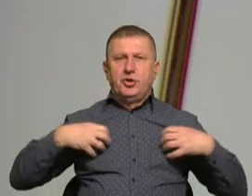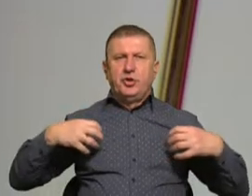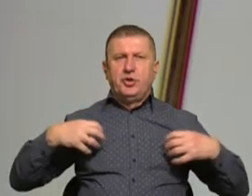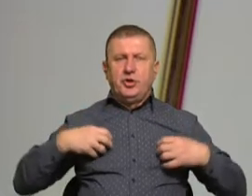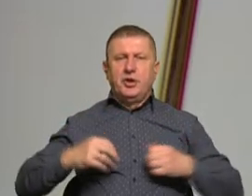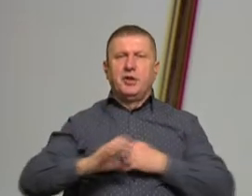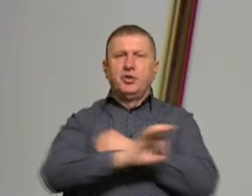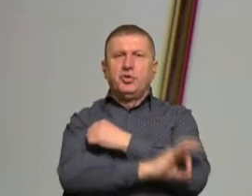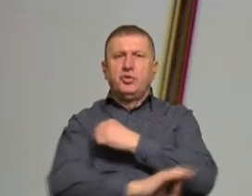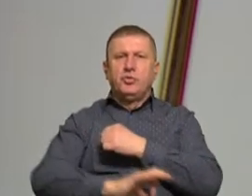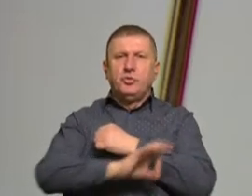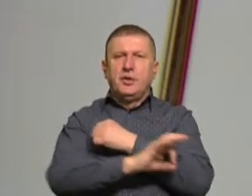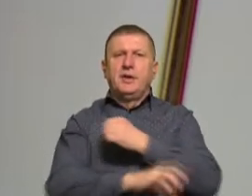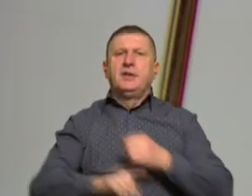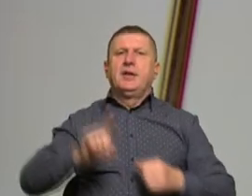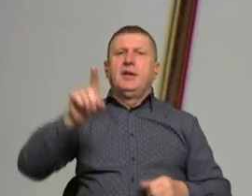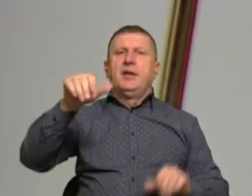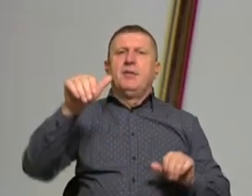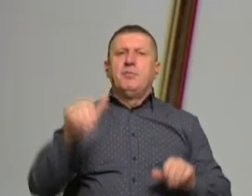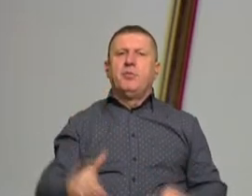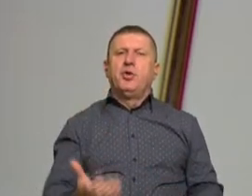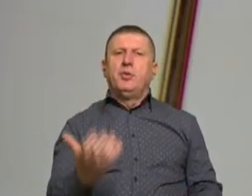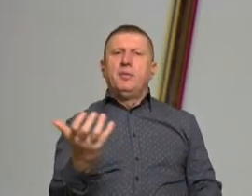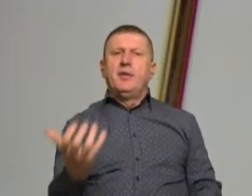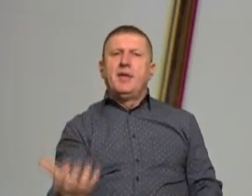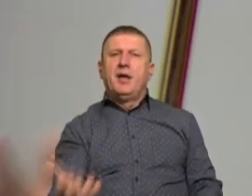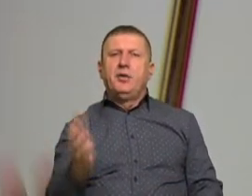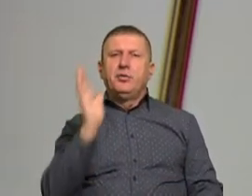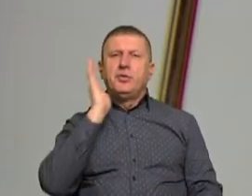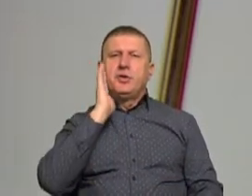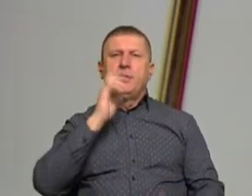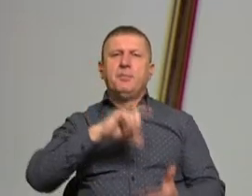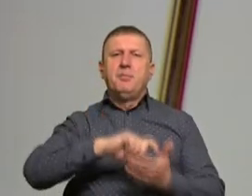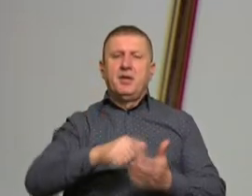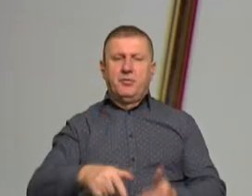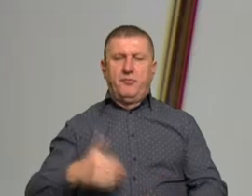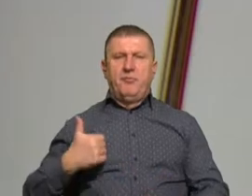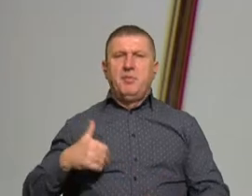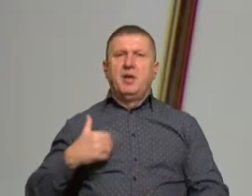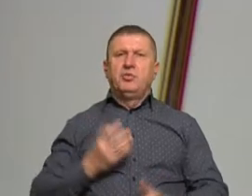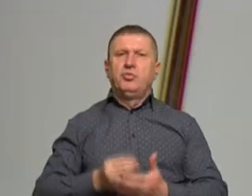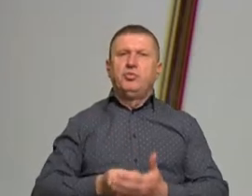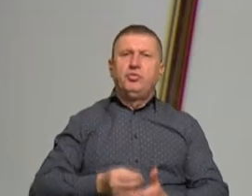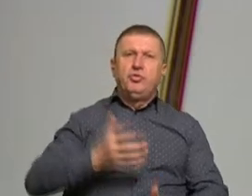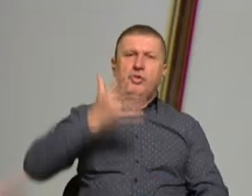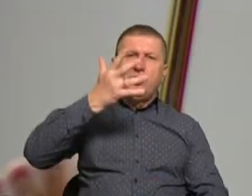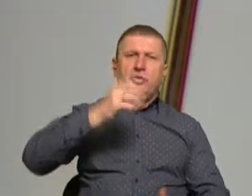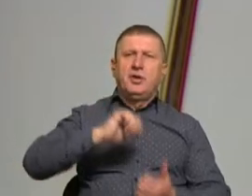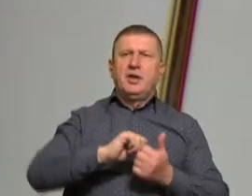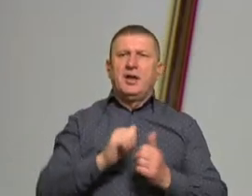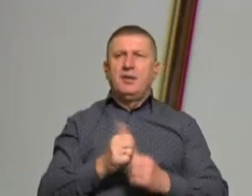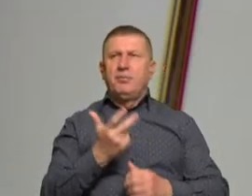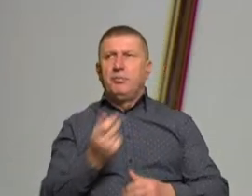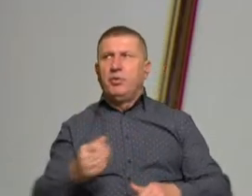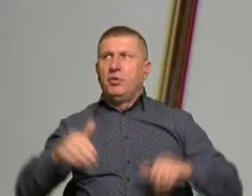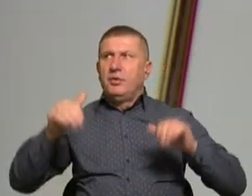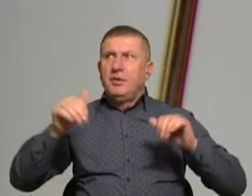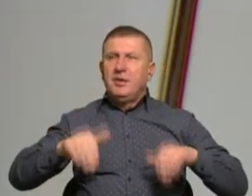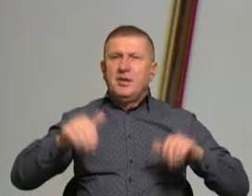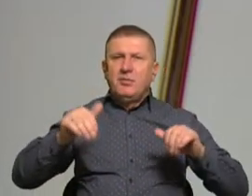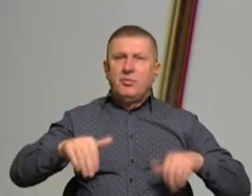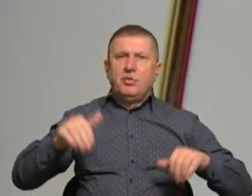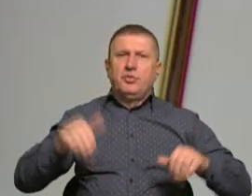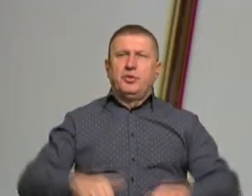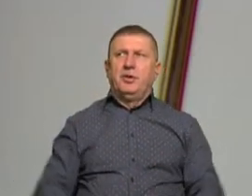możliwość najmu mieszkań. W Bielsku najem jest drogi lub niemożliwy. Brakuje akademików, brakuje mieszkań na